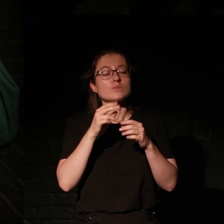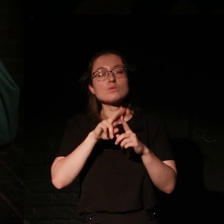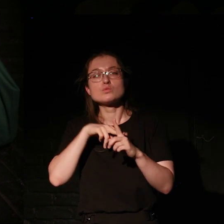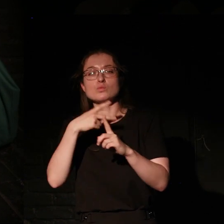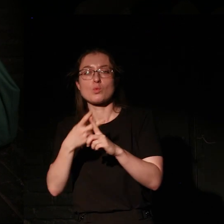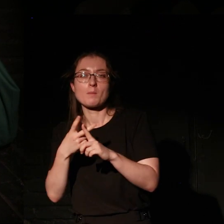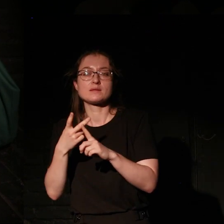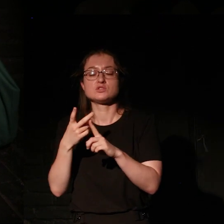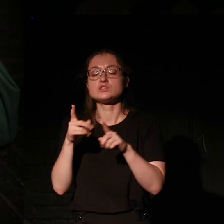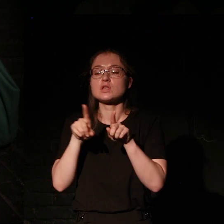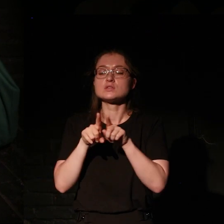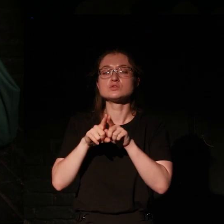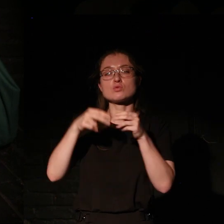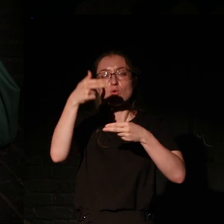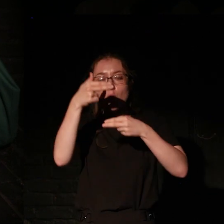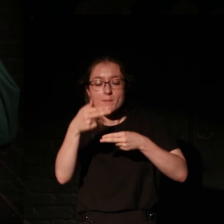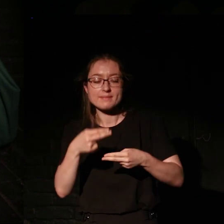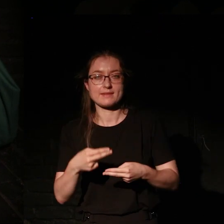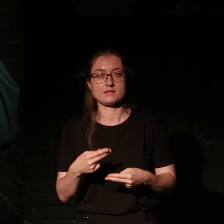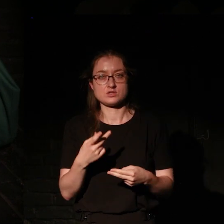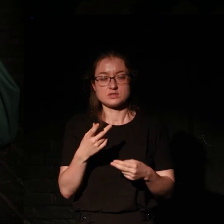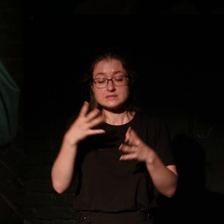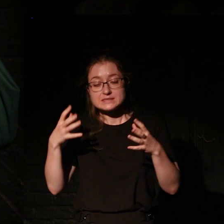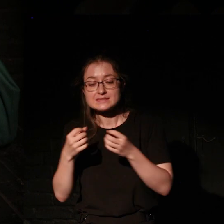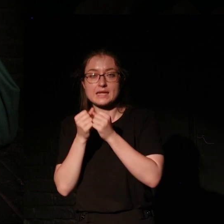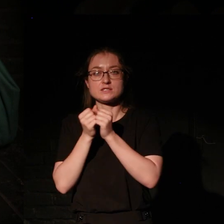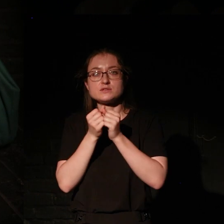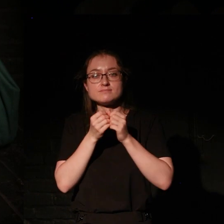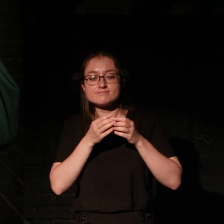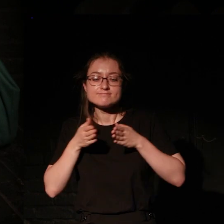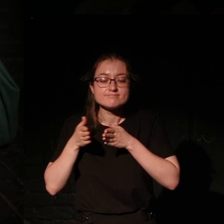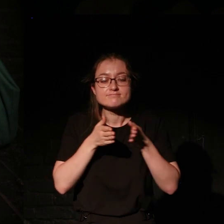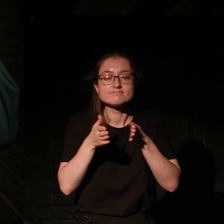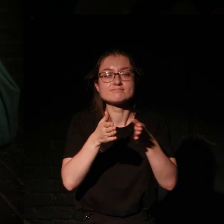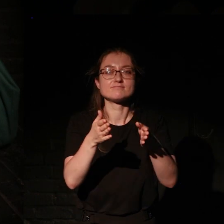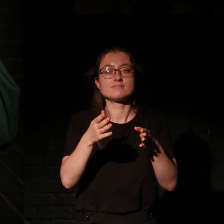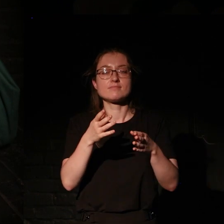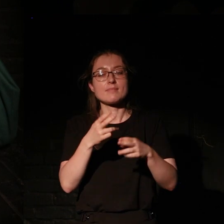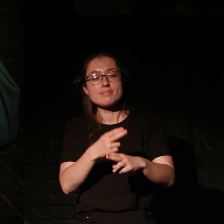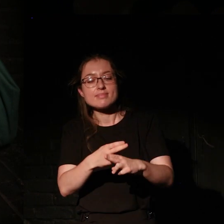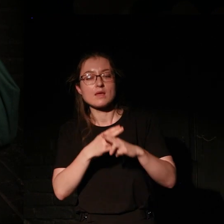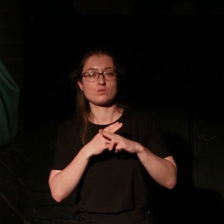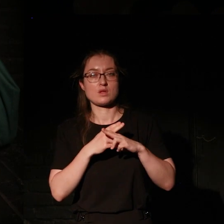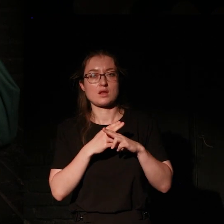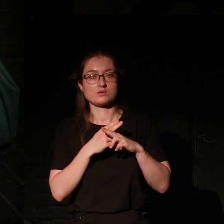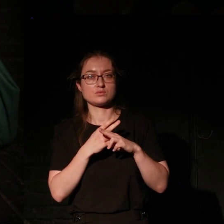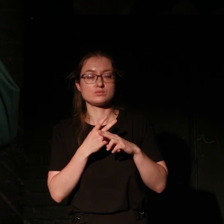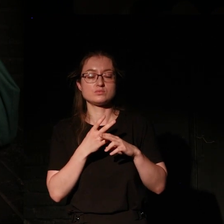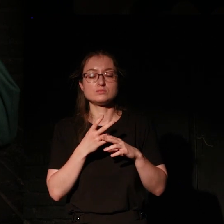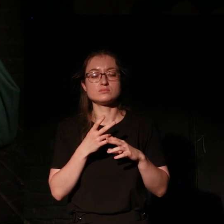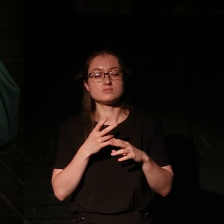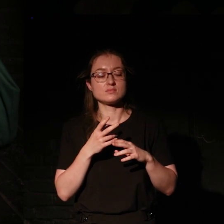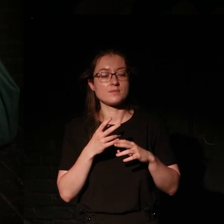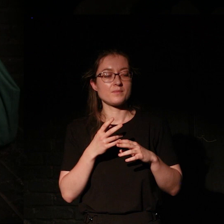jakąś drogę, żeby neutralność, żeby nie przytaczać